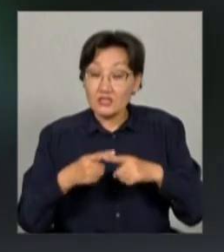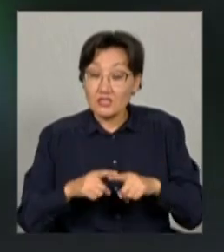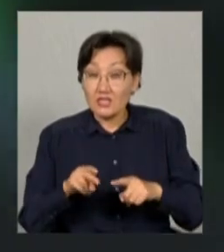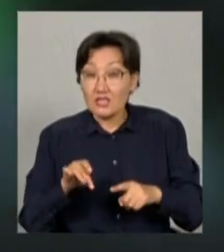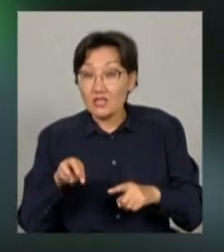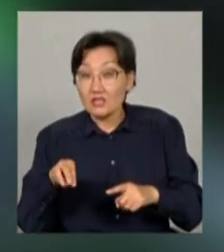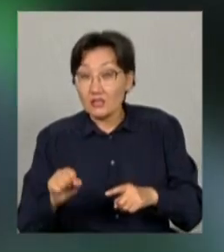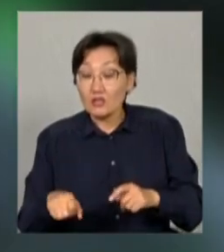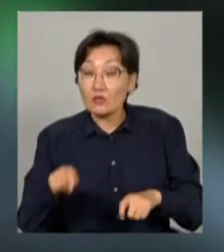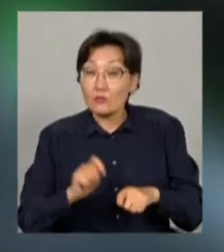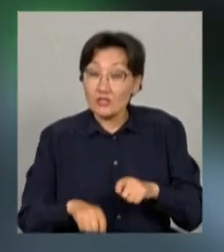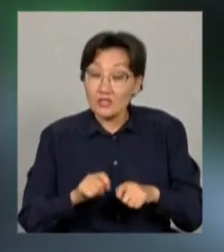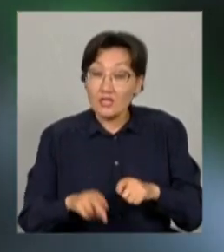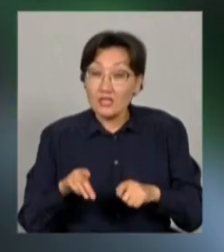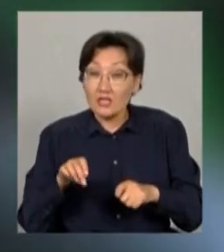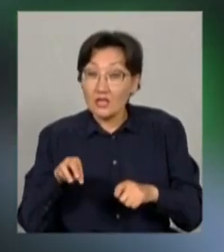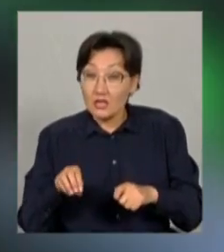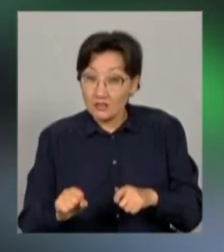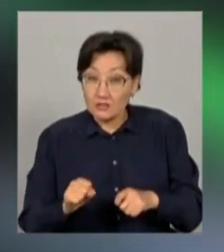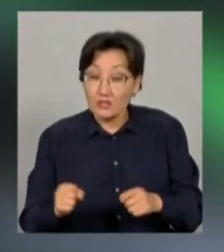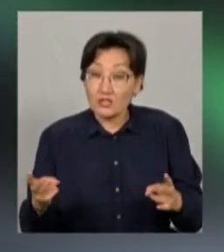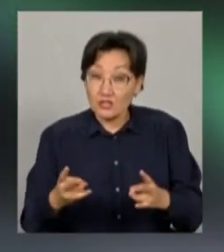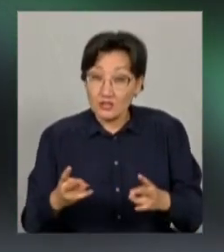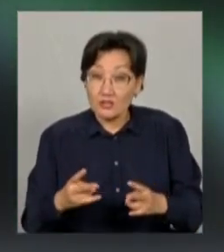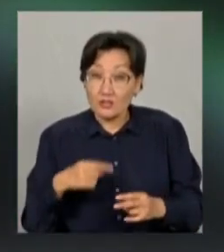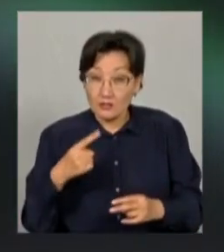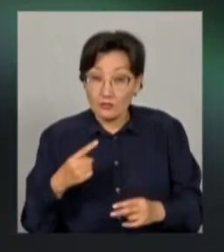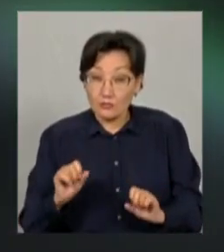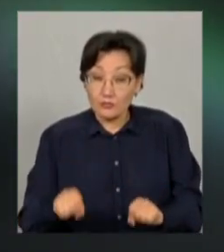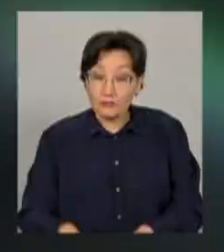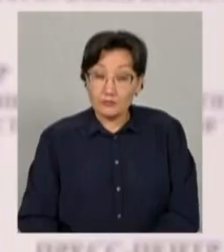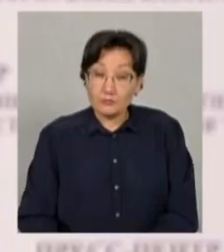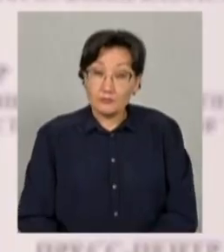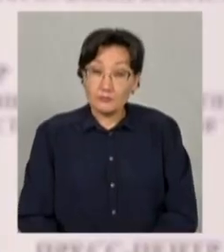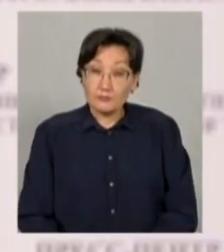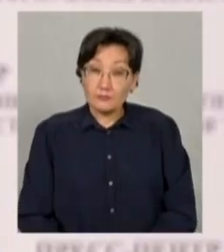картаның диагностикалық картасы қажет екенін айта кетейін.